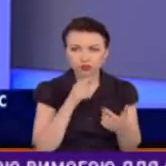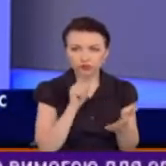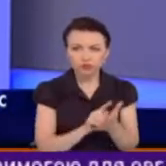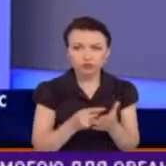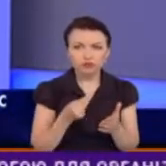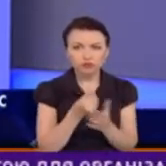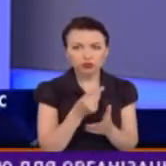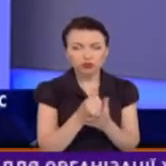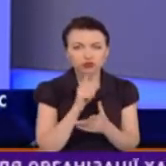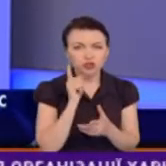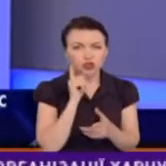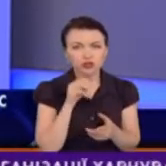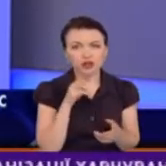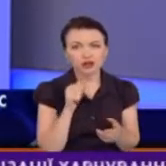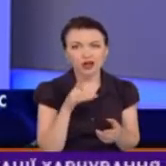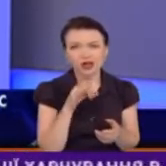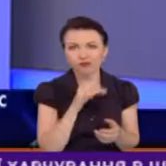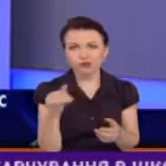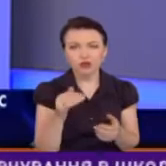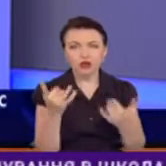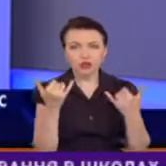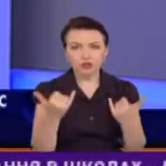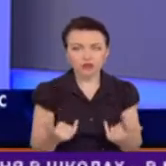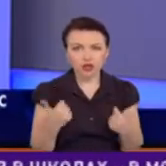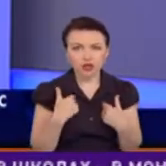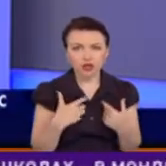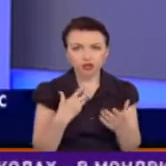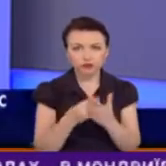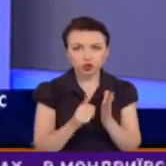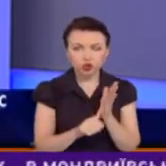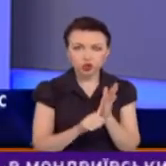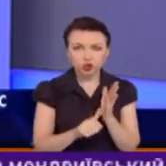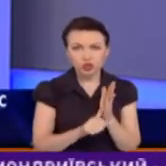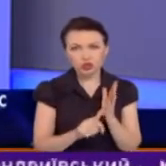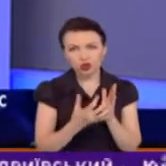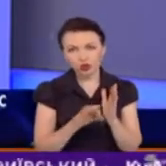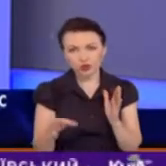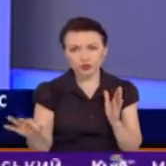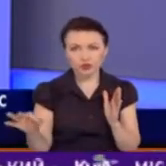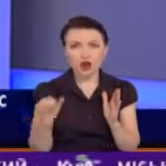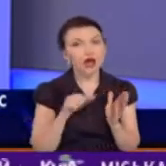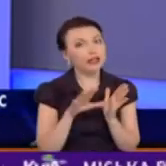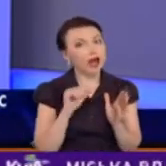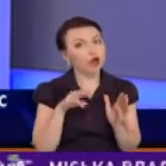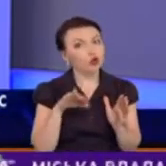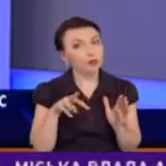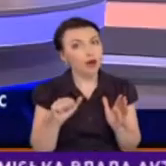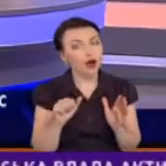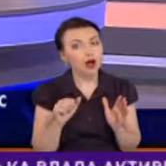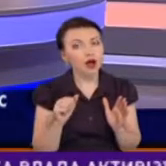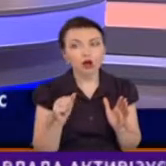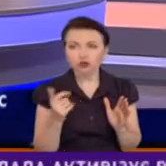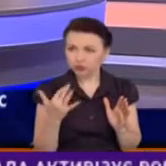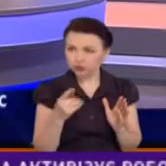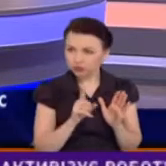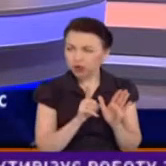виплачувати зелений тариф. Тобто я тепер до своїх там 60-90 копійок. Енергатом? Так. А додаю... зелений тариф нас хто там найбільше? Тож